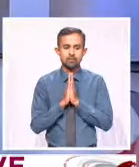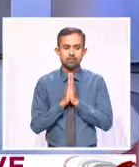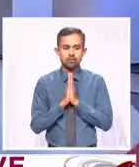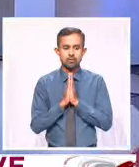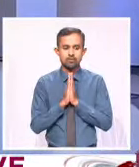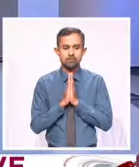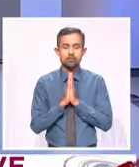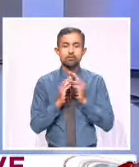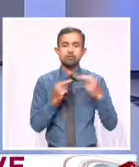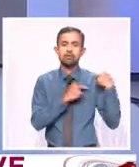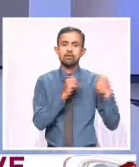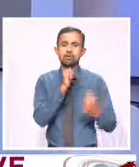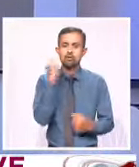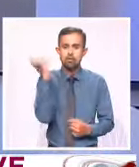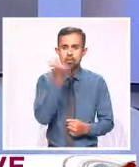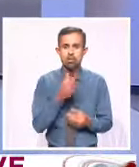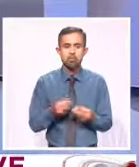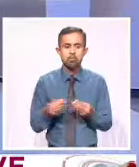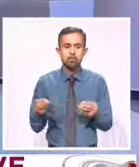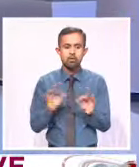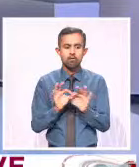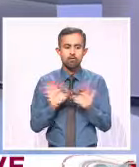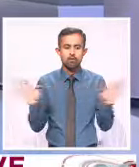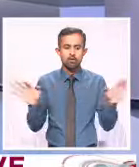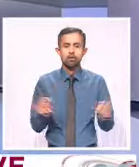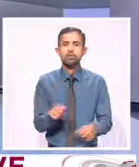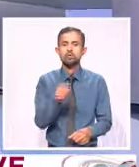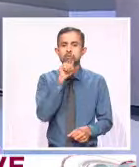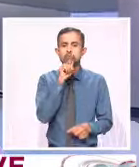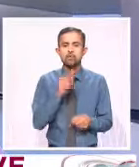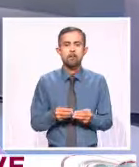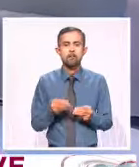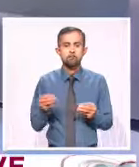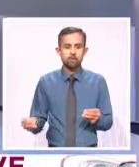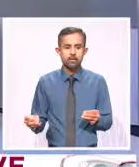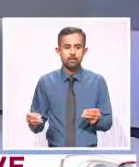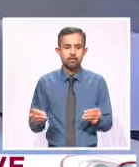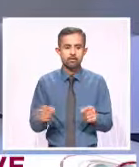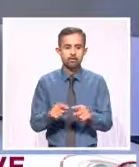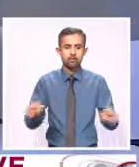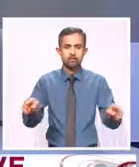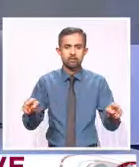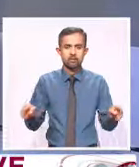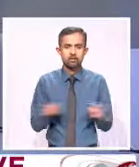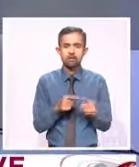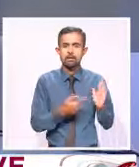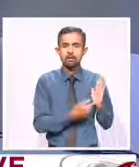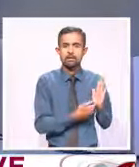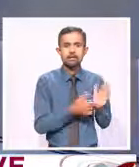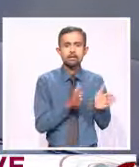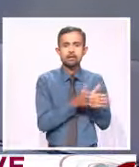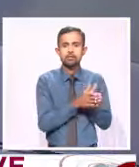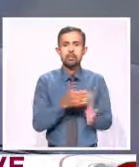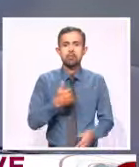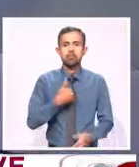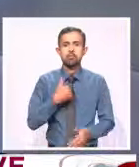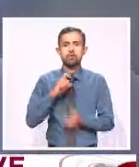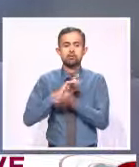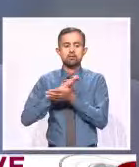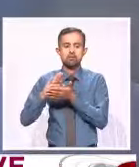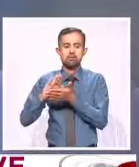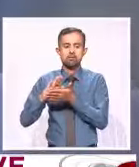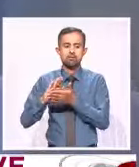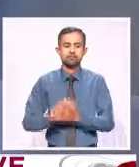අයිබෝවන් වගකීමෙන් සත්‍ය හඹා යන පුවත් වාර්තා කරන රූපවාහිනී ප්‍රවෘත්ති ජාතික ප්‍රවෘත්ති මැදිරියේ සිට තිලිවි පෙරේරා සමගින් මම